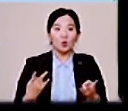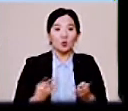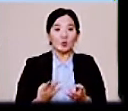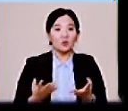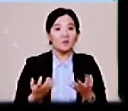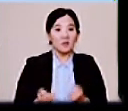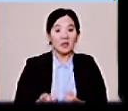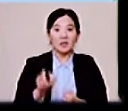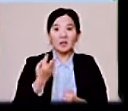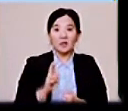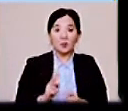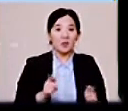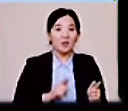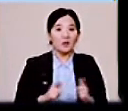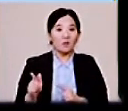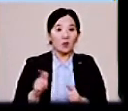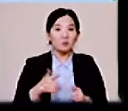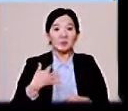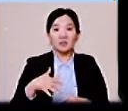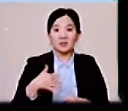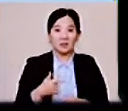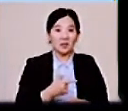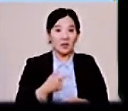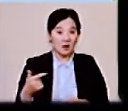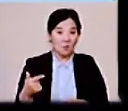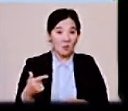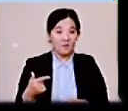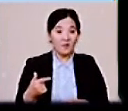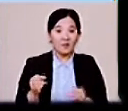взять для приготовления 50 граммов